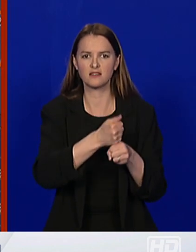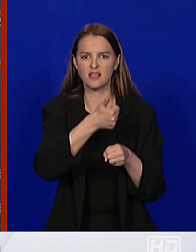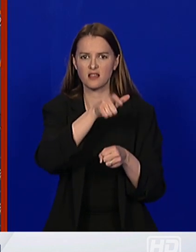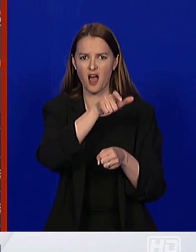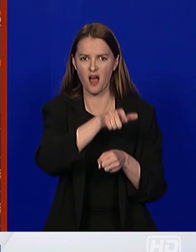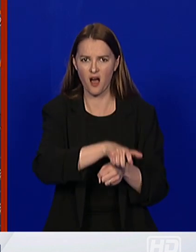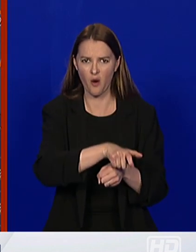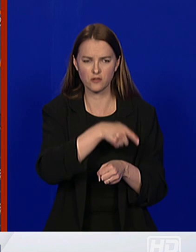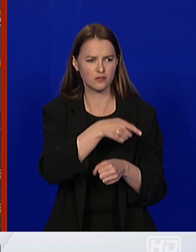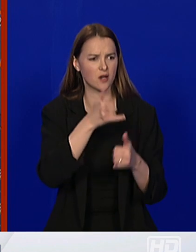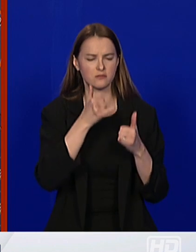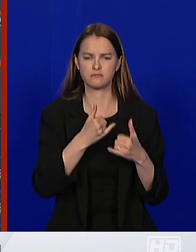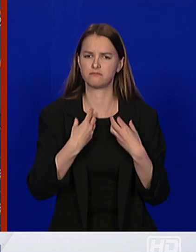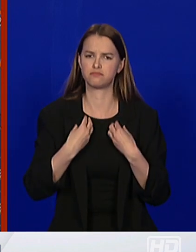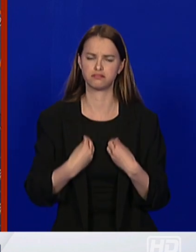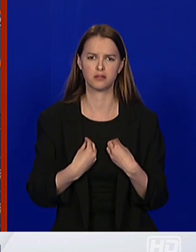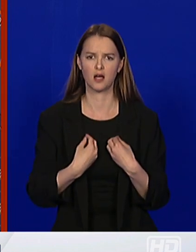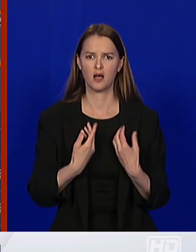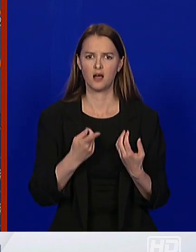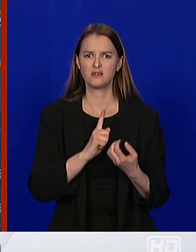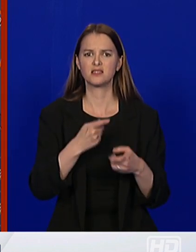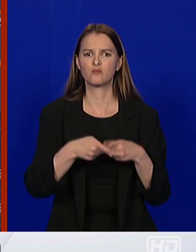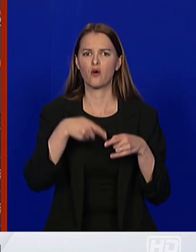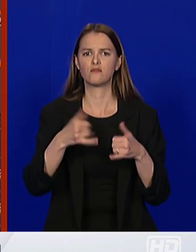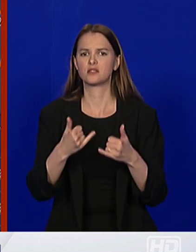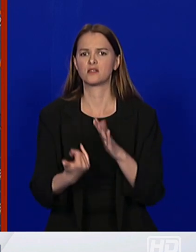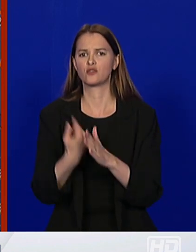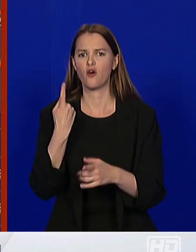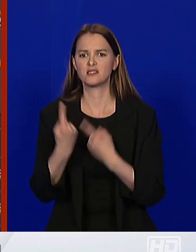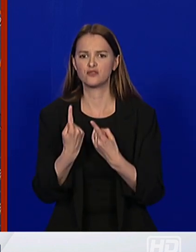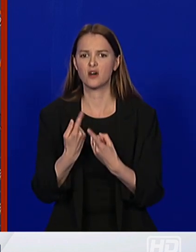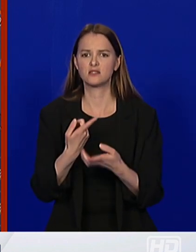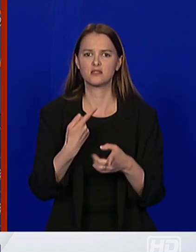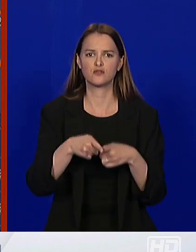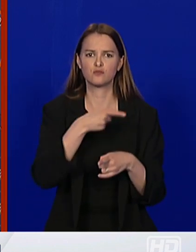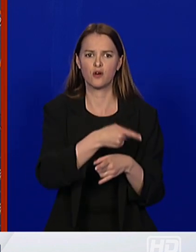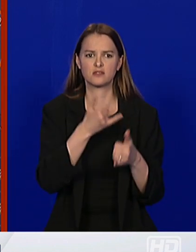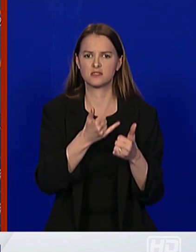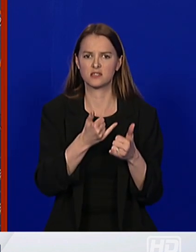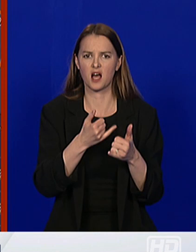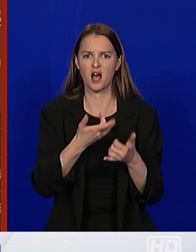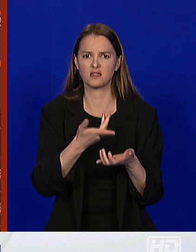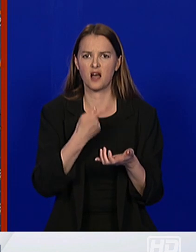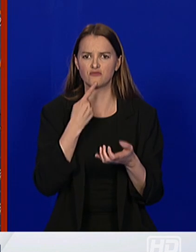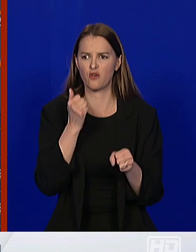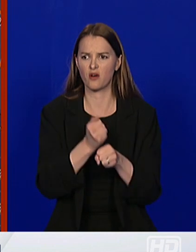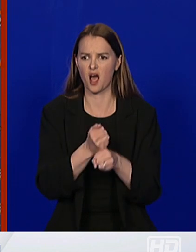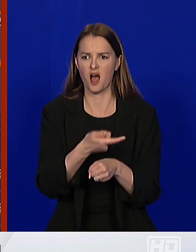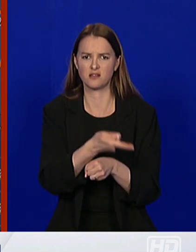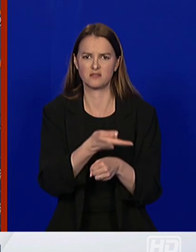snaga, ne zbog ove situacije u Udbini, nego zbog toga što je sad u epidemiji, epidemiolozi stvarno imaju strahovito puno